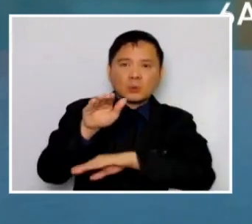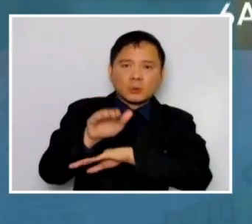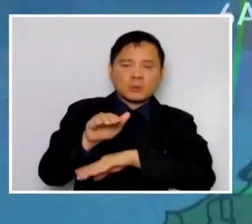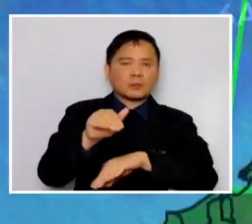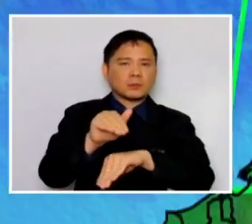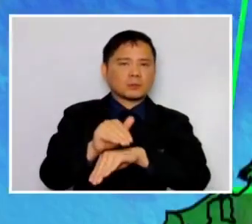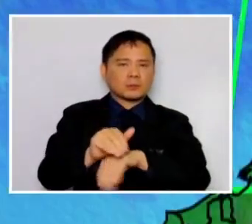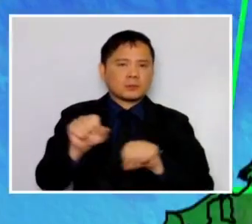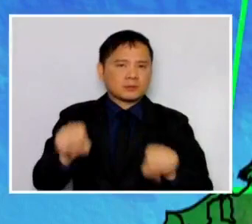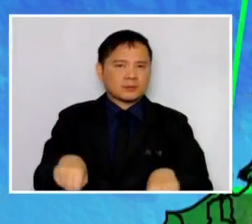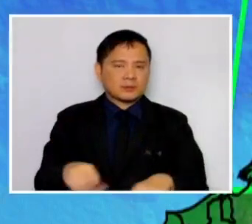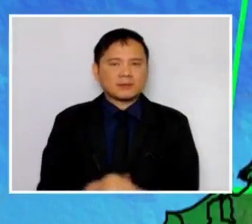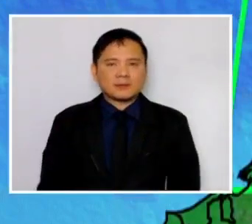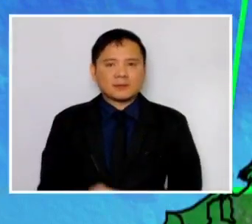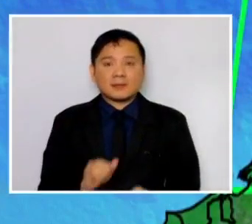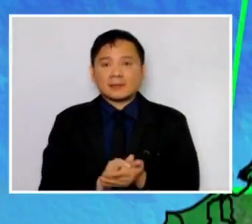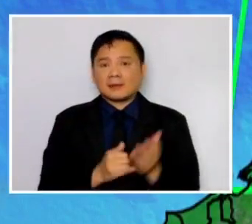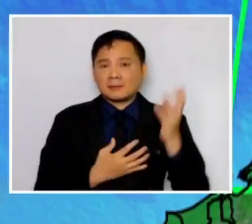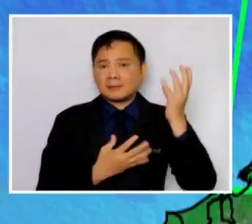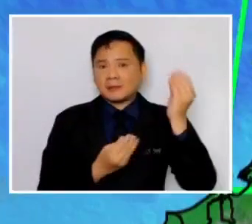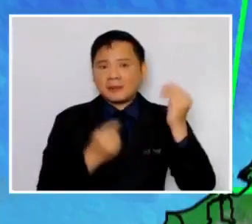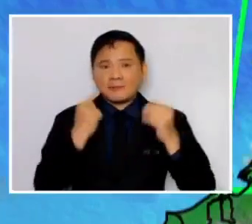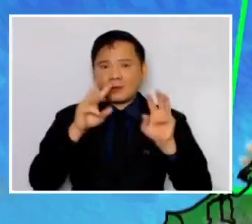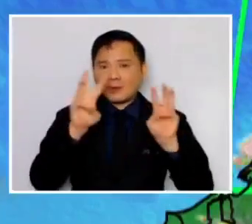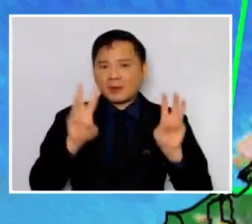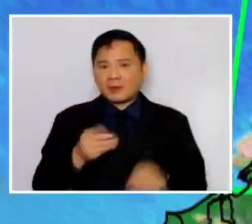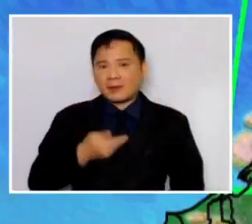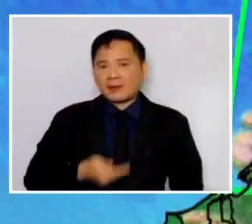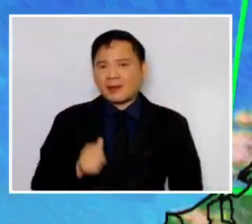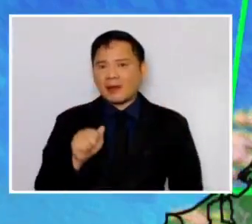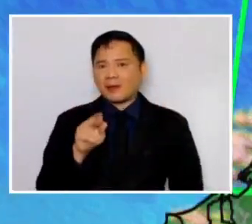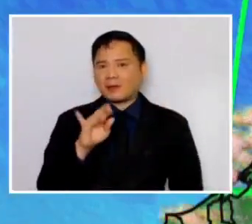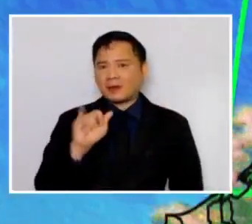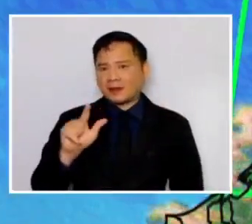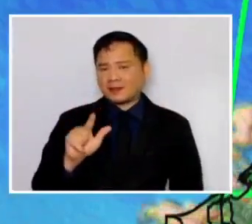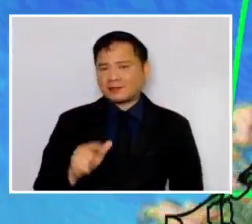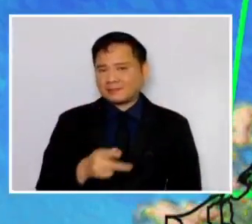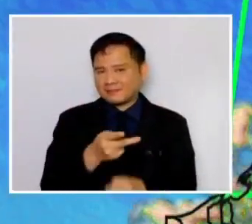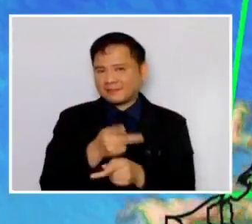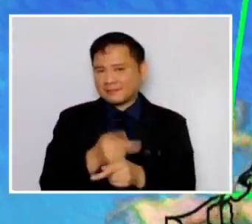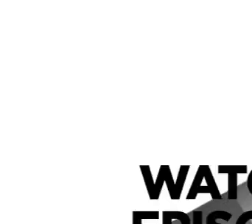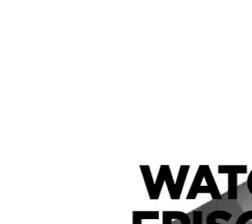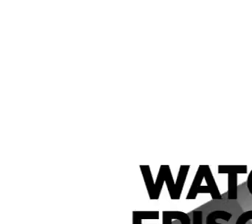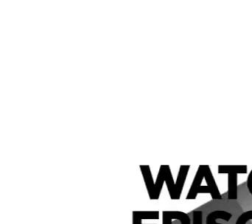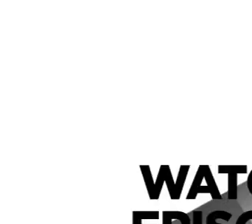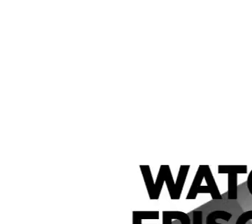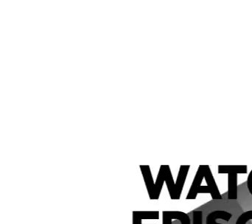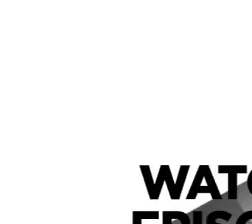Yan ang update sa lagay ng panahon. Ako po si Ariel Rojas. Ingat, kapamilya!